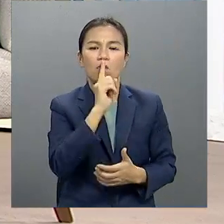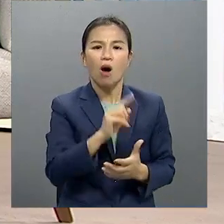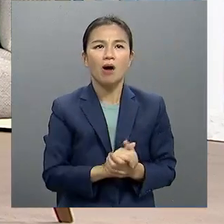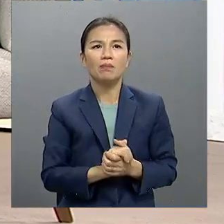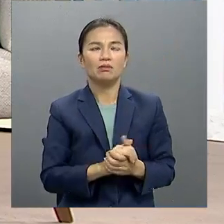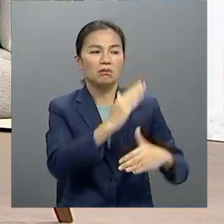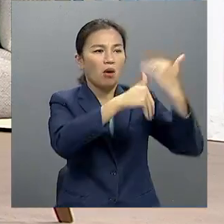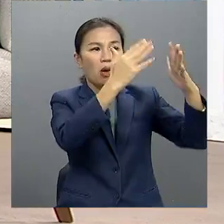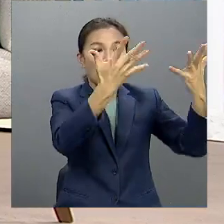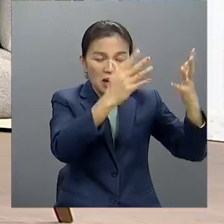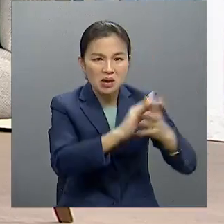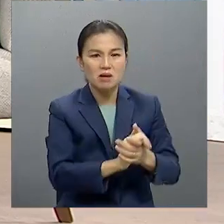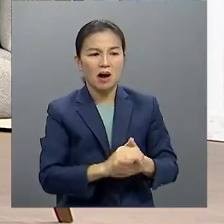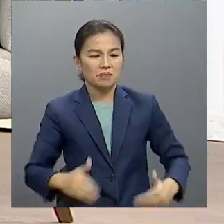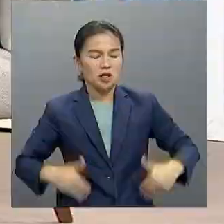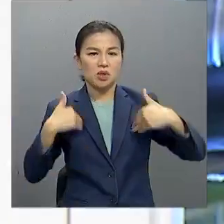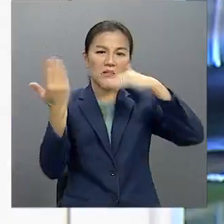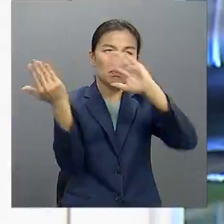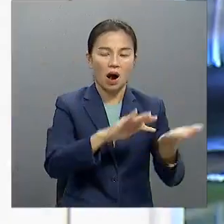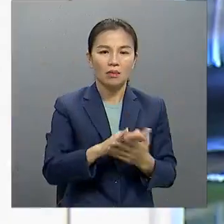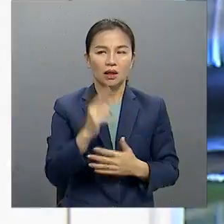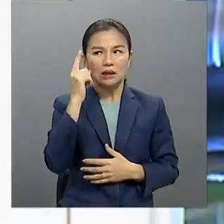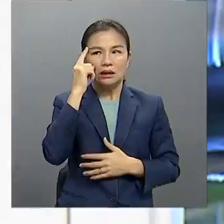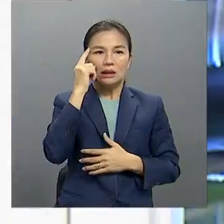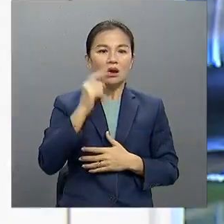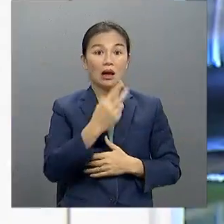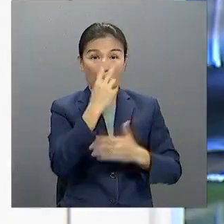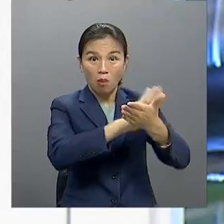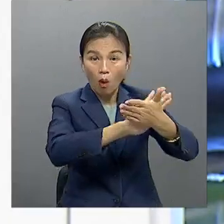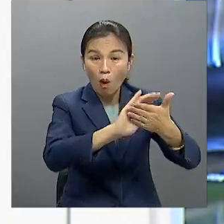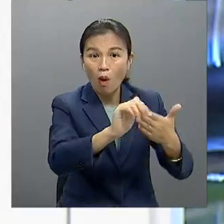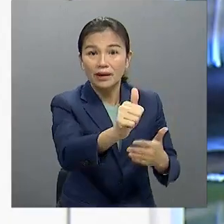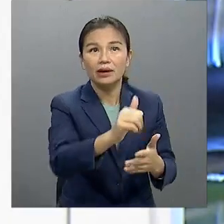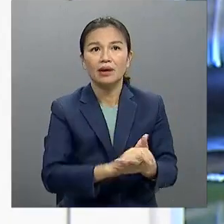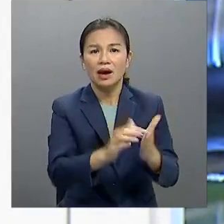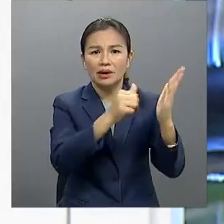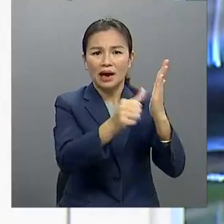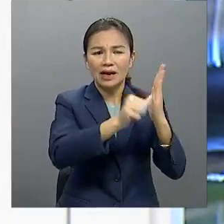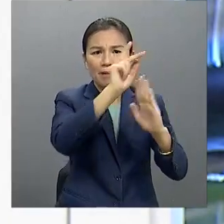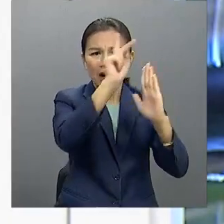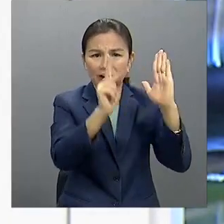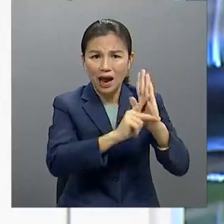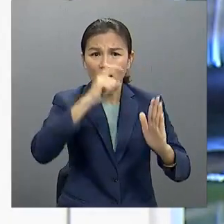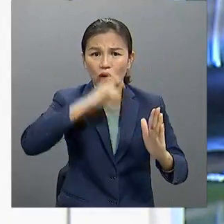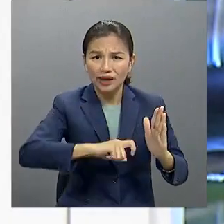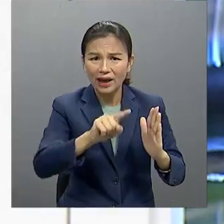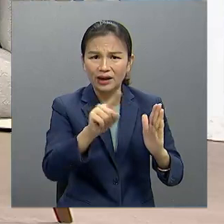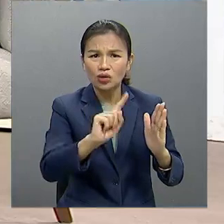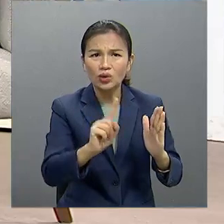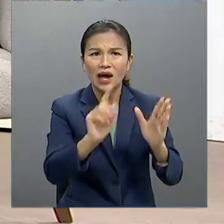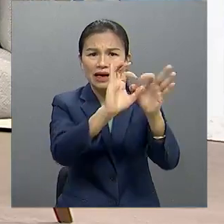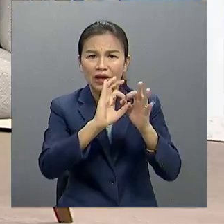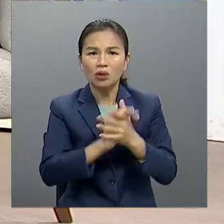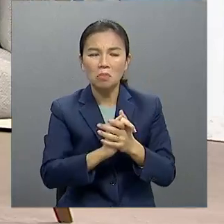โอ้โหทีนี้เกลี้ยงเลยอย่างที่เห็นในภาพ นั่นน่ะสิหรือว่าการแก้ไขปัญหาบ้านเราต้องใช้สายมูนำทาง มันเป็นเขาเรียกเป็นบริบ